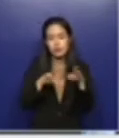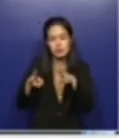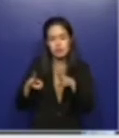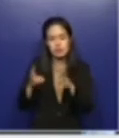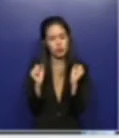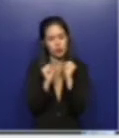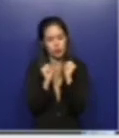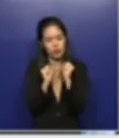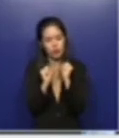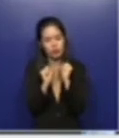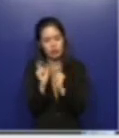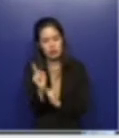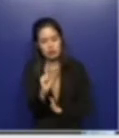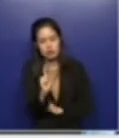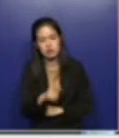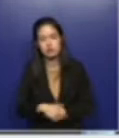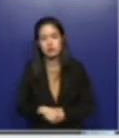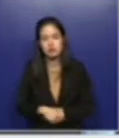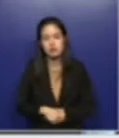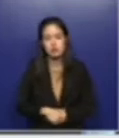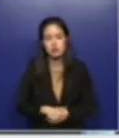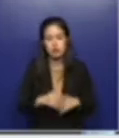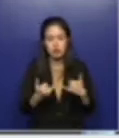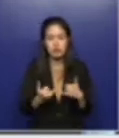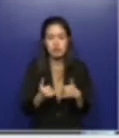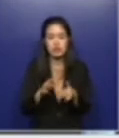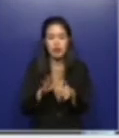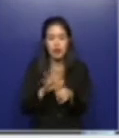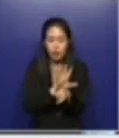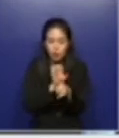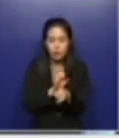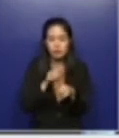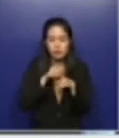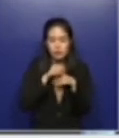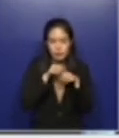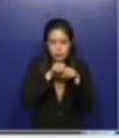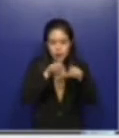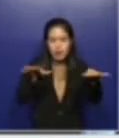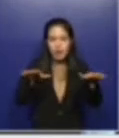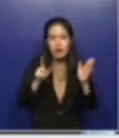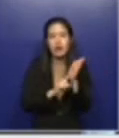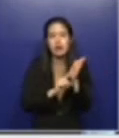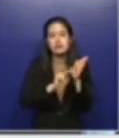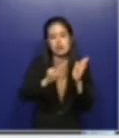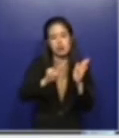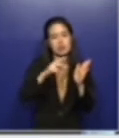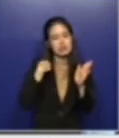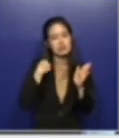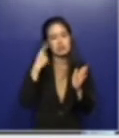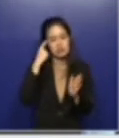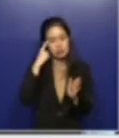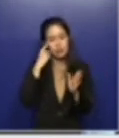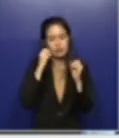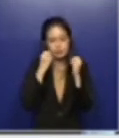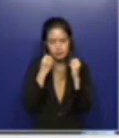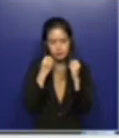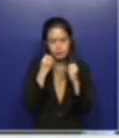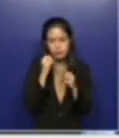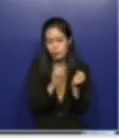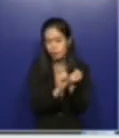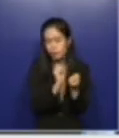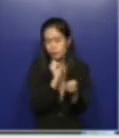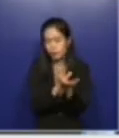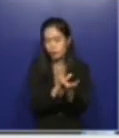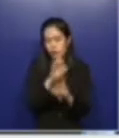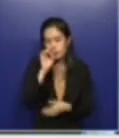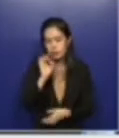ความกลัวจะระบาดรอบ2หนักกว่าเดิมระบาดรอบ2หนักกว่าเดิมระบาดรอบ2หนักกว่าเดิมซ้ำๆอ